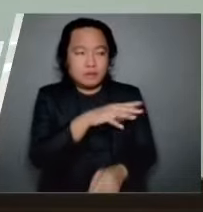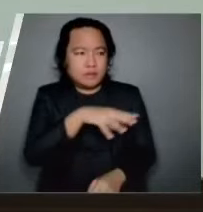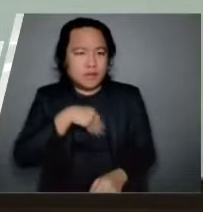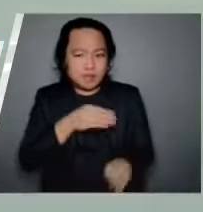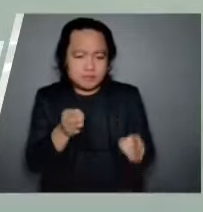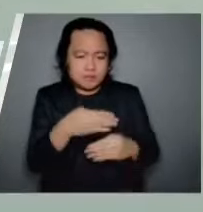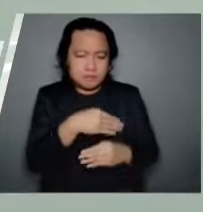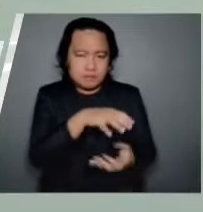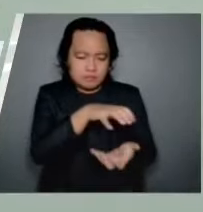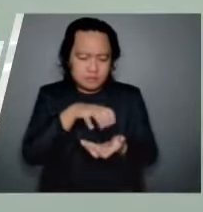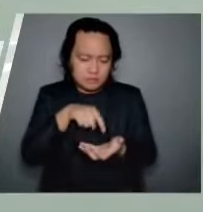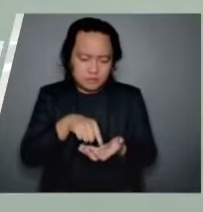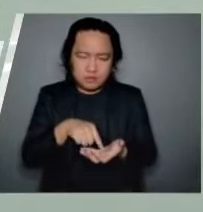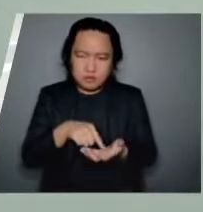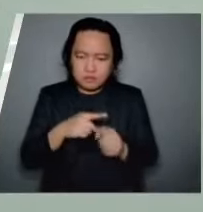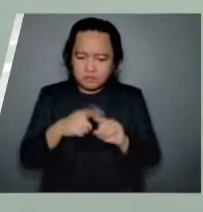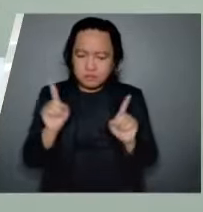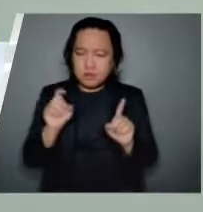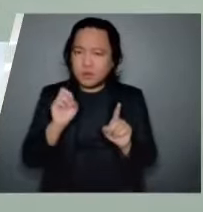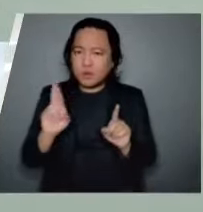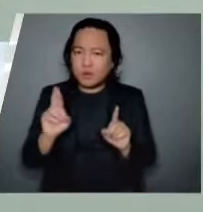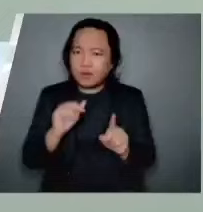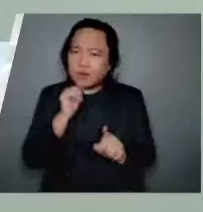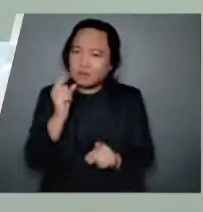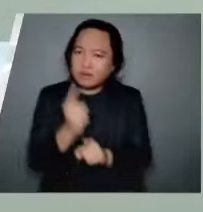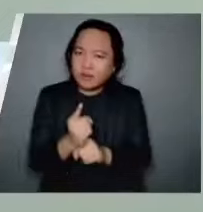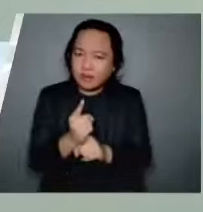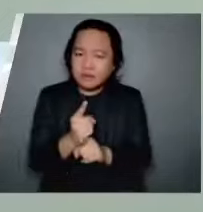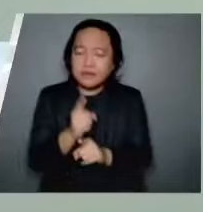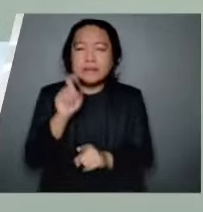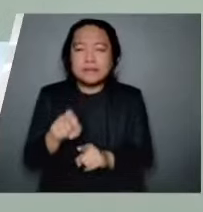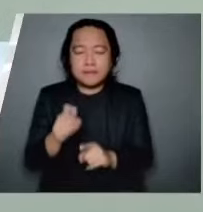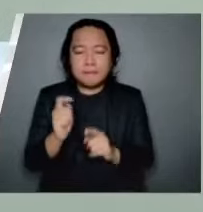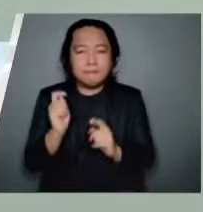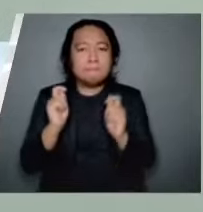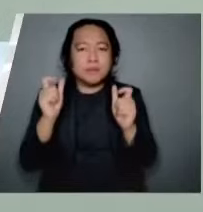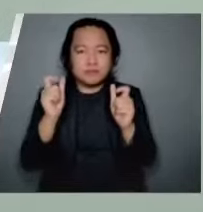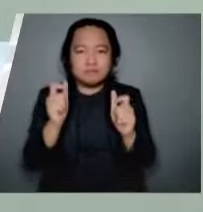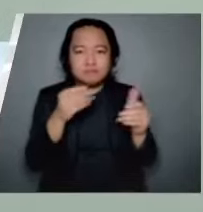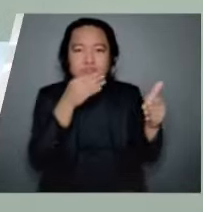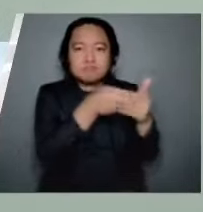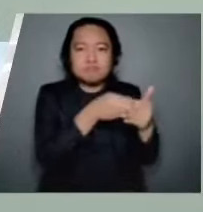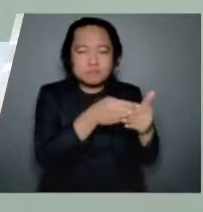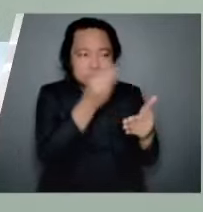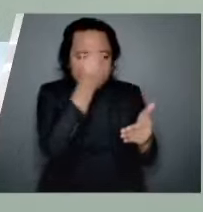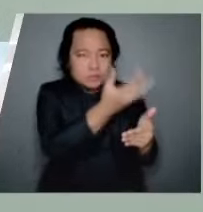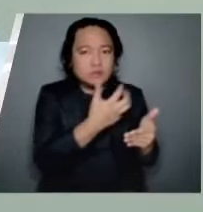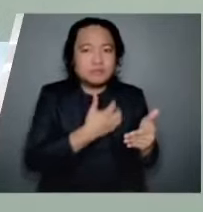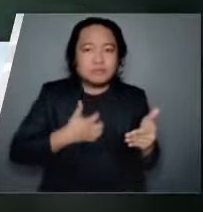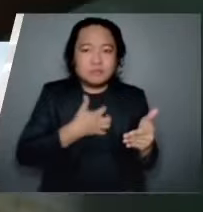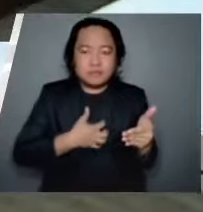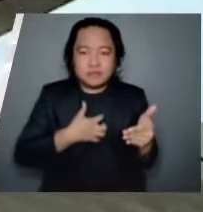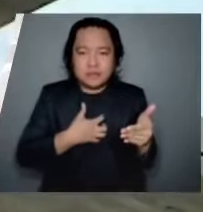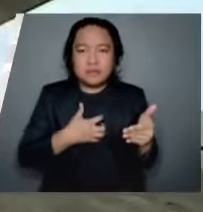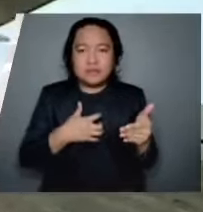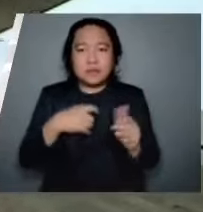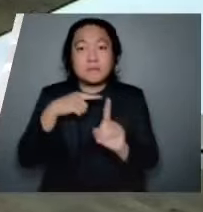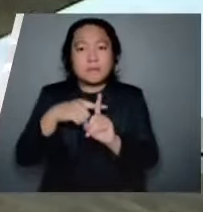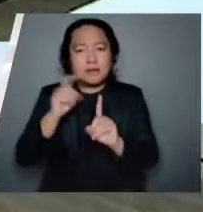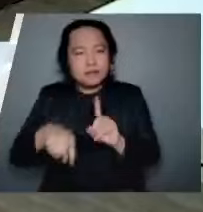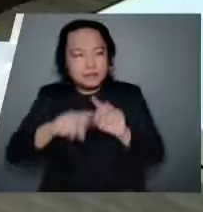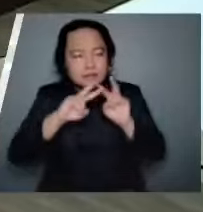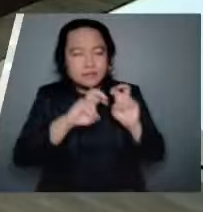nila kagad para magiging aware mismo yung kumpanya at mag-conduct sila kagad ng investigation. Para sa